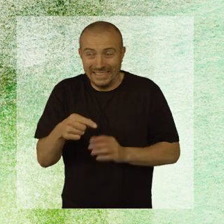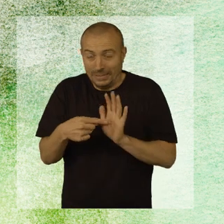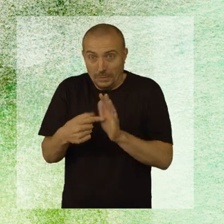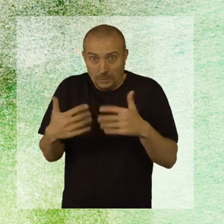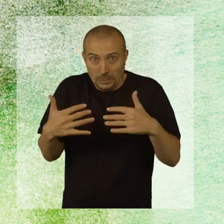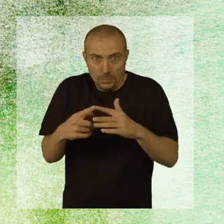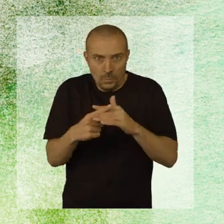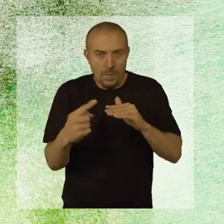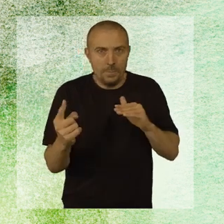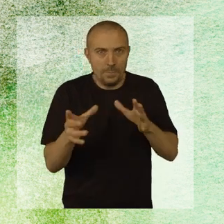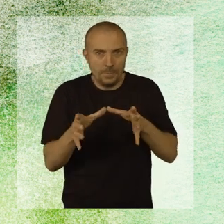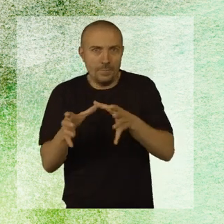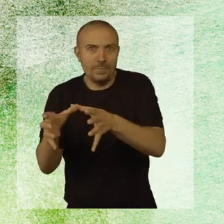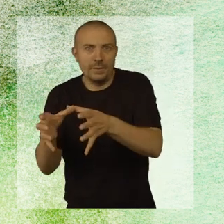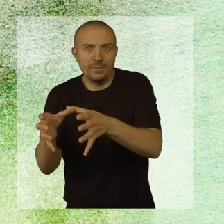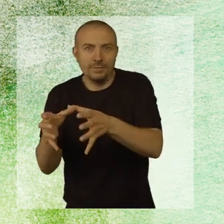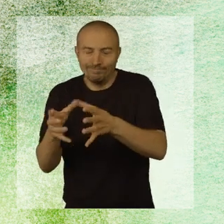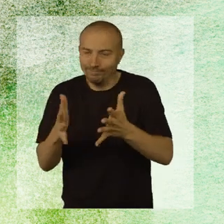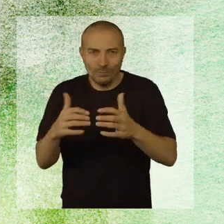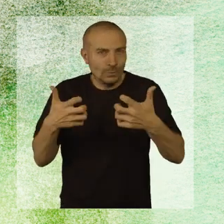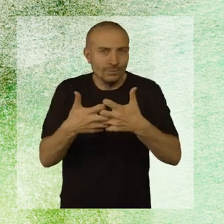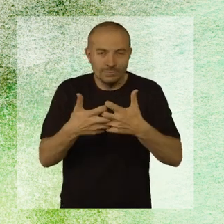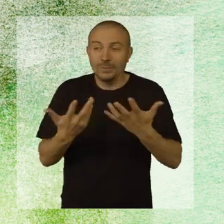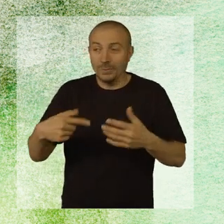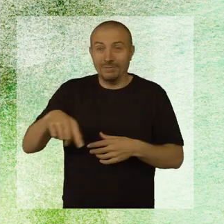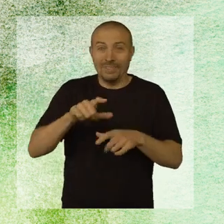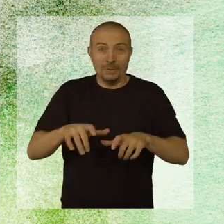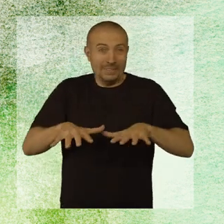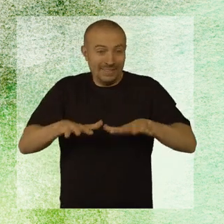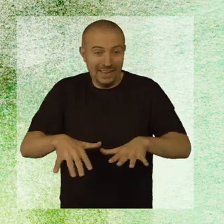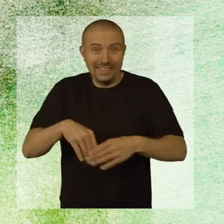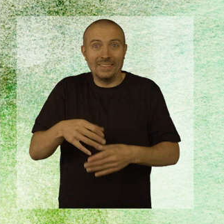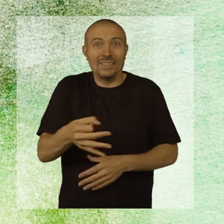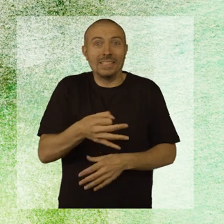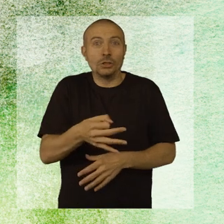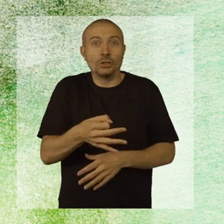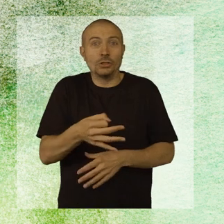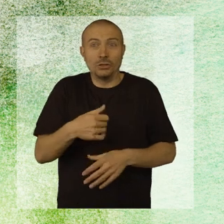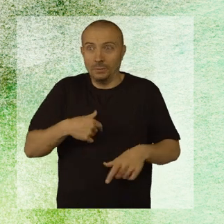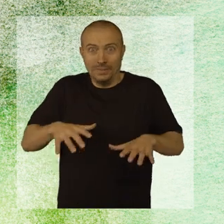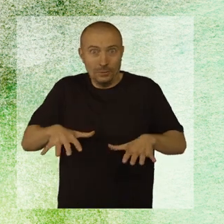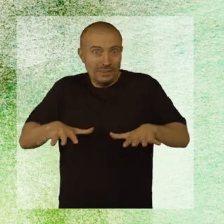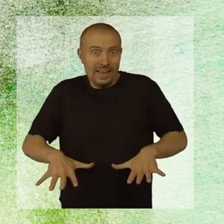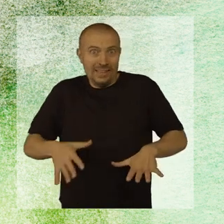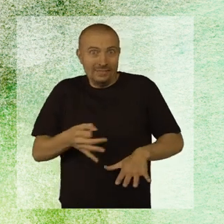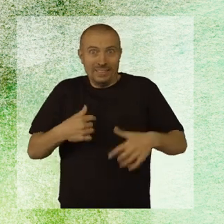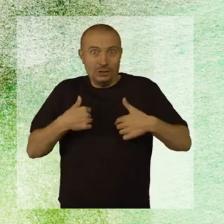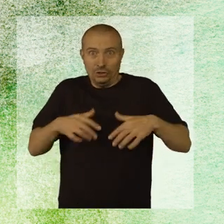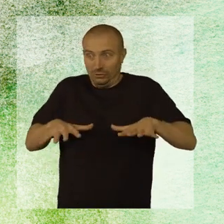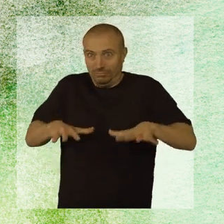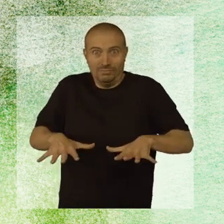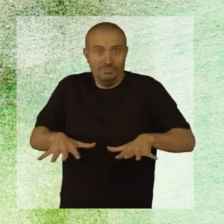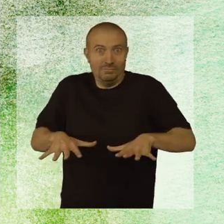Et l'exode rural ne concerne pas les personnes handicapées. On ne peut pas aller à l'aventure comme le disent les